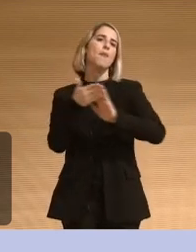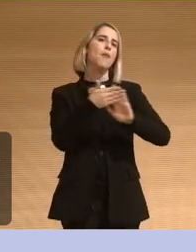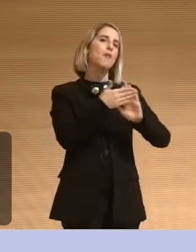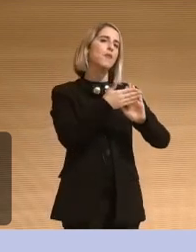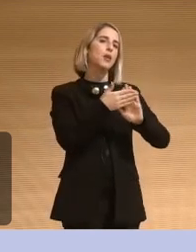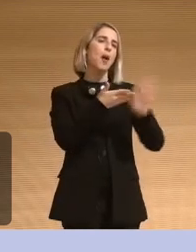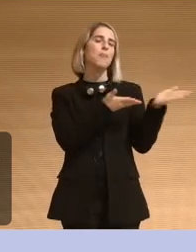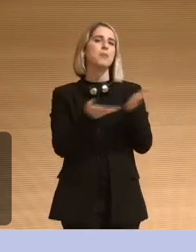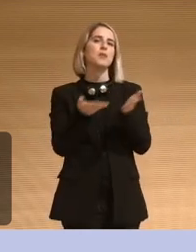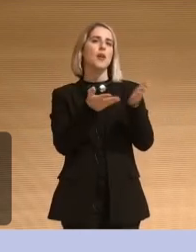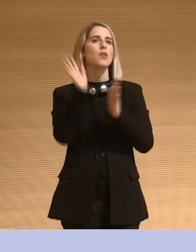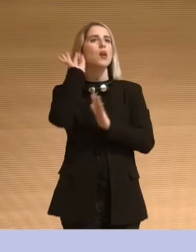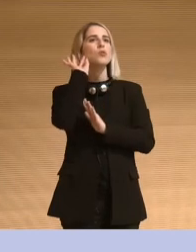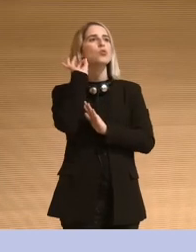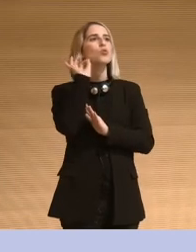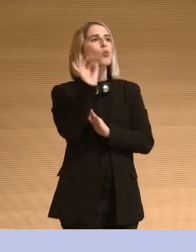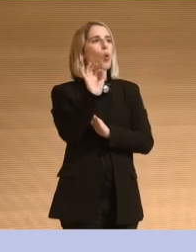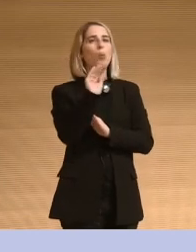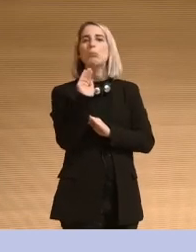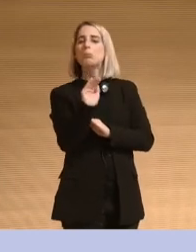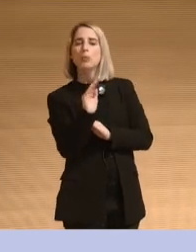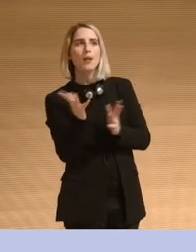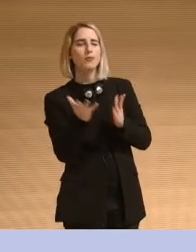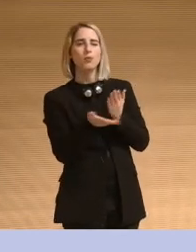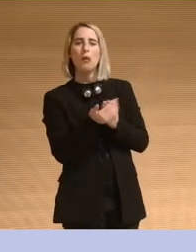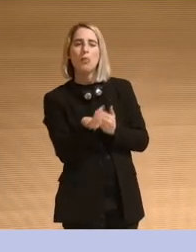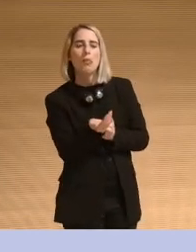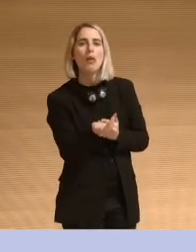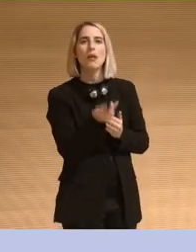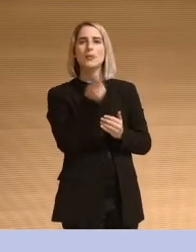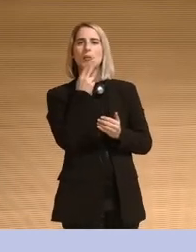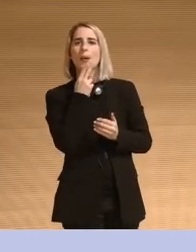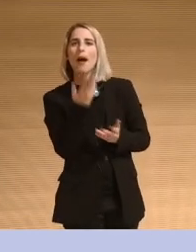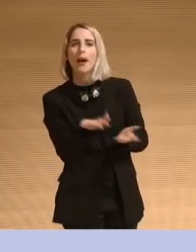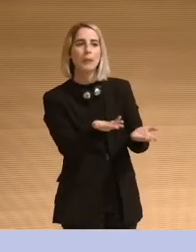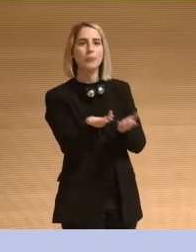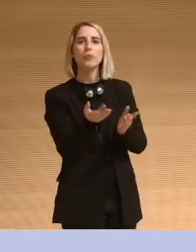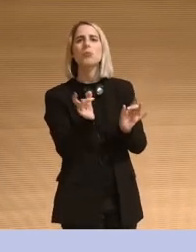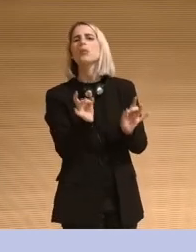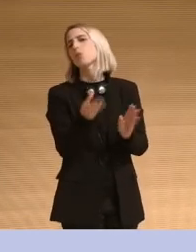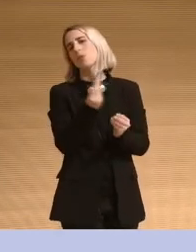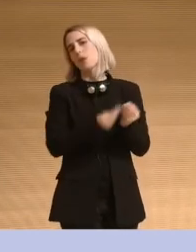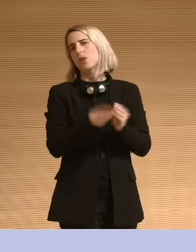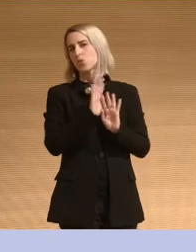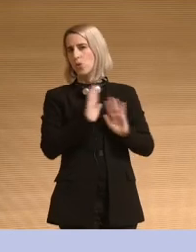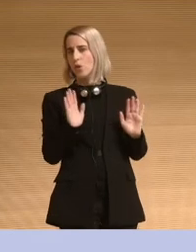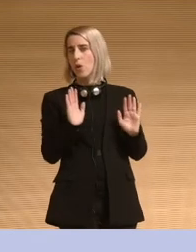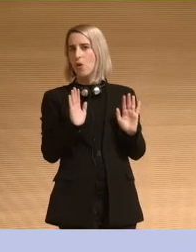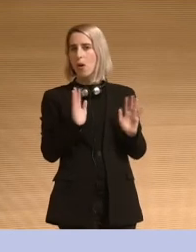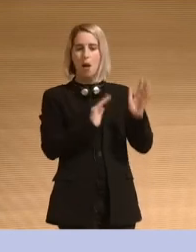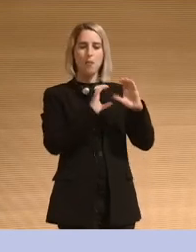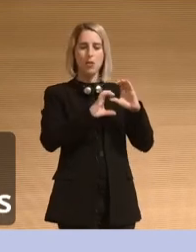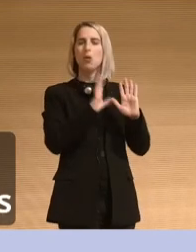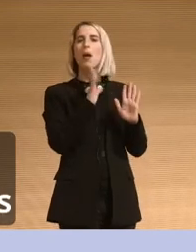για να ζητήσουν κάποια βοήθεια, μικρή, οικονομική, τσιγάρα κλπ. Και δεν θα δώσουν άλλη συνέχεια στην επικοινωνία